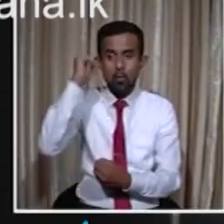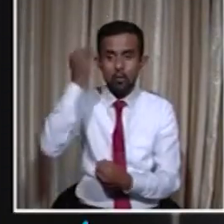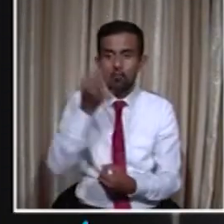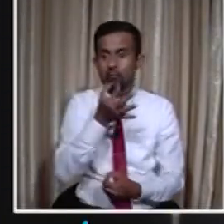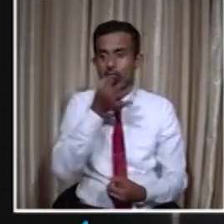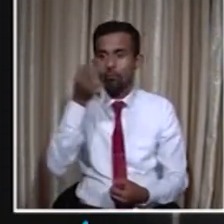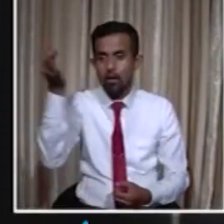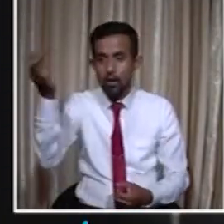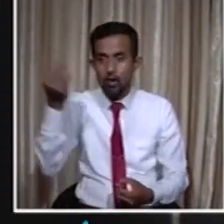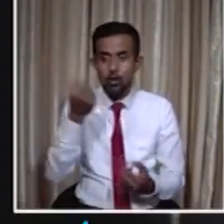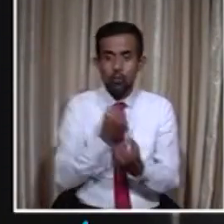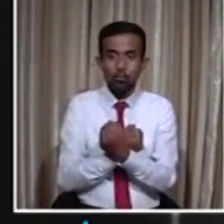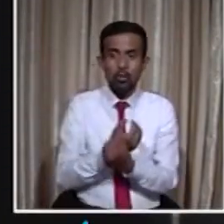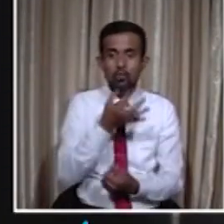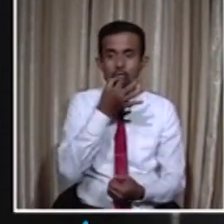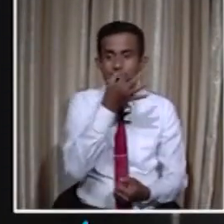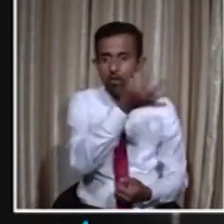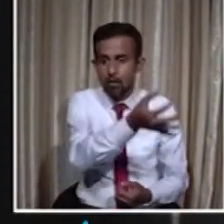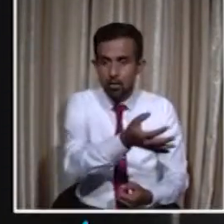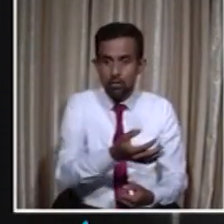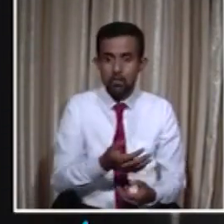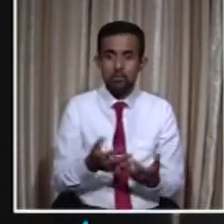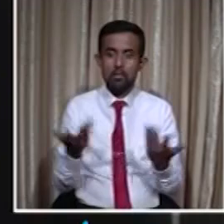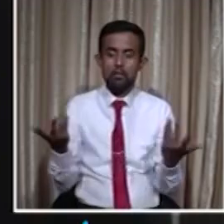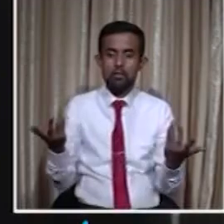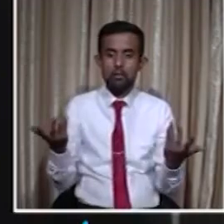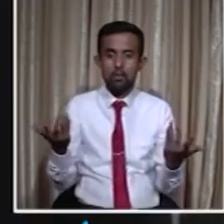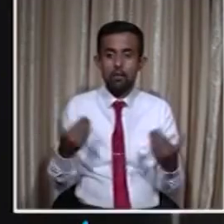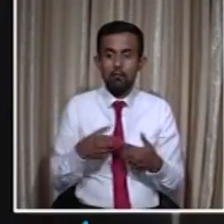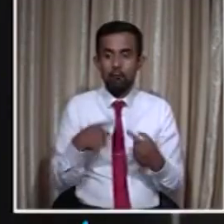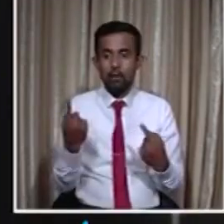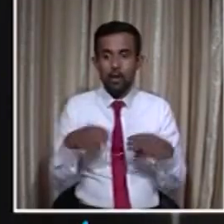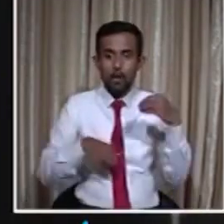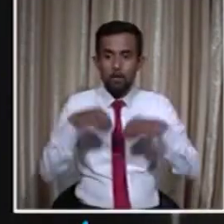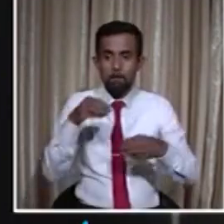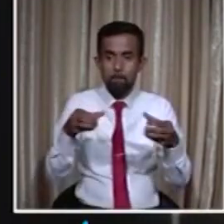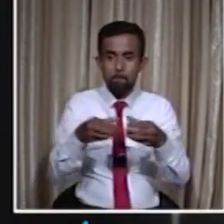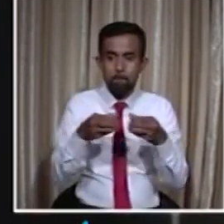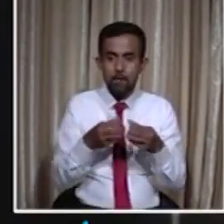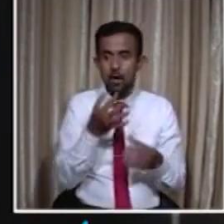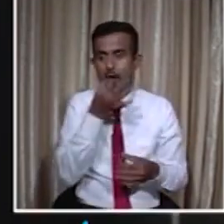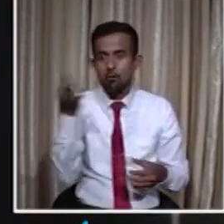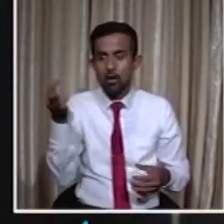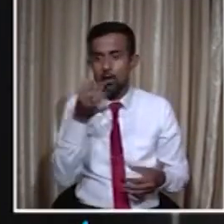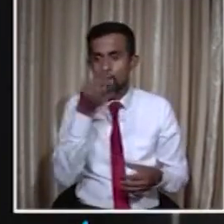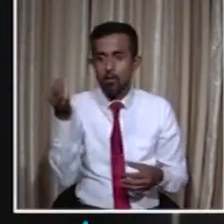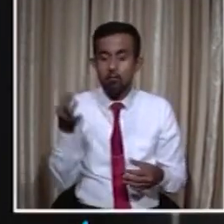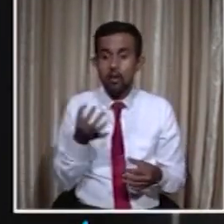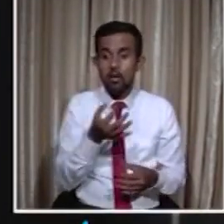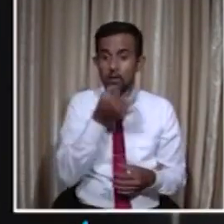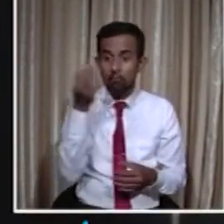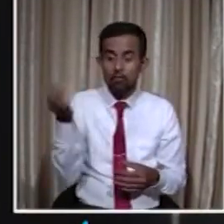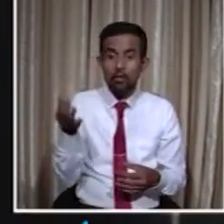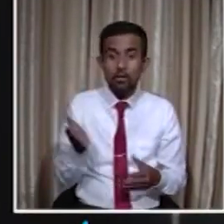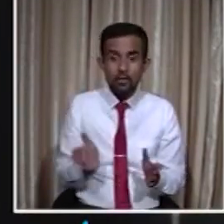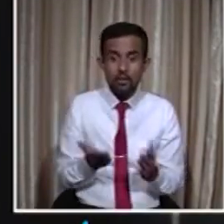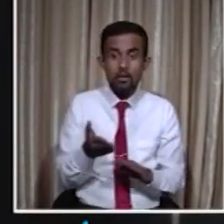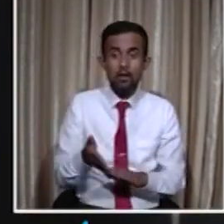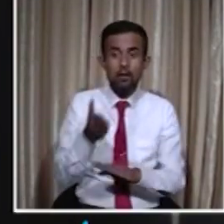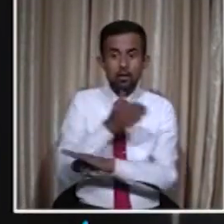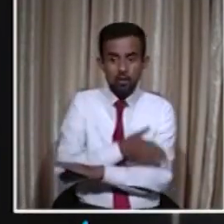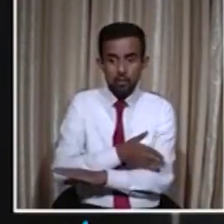චෝදනා කරනවා, පොලිසියට චෝදනා කරනවා, එහෙම නැත්නම් තවත් දේශපාලන පක්ෂවලට චෝදනා කරනවා. මේ චෝදනාව එල්ල කරන්න